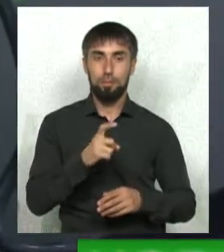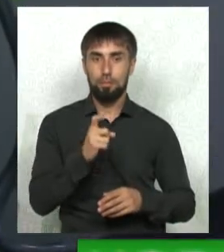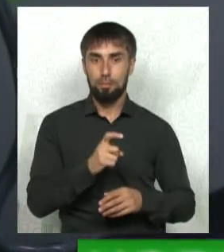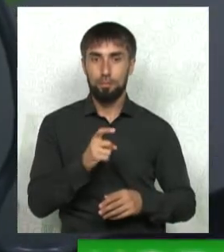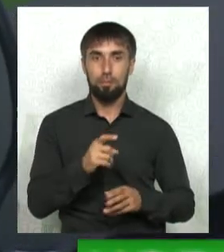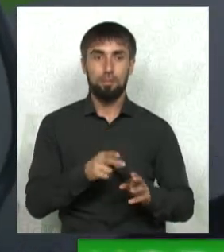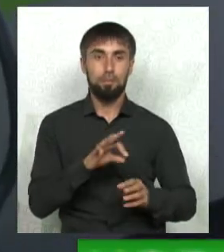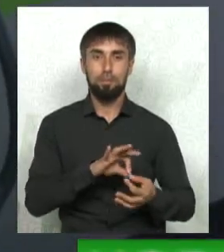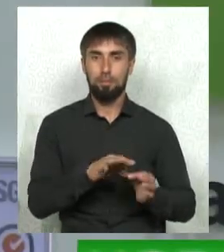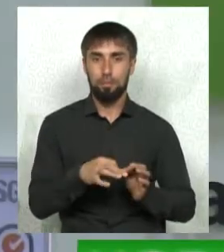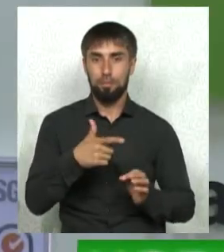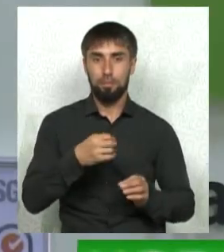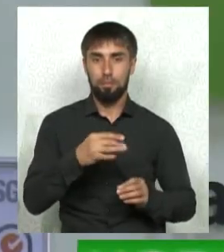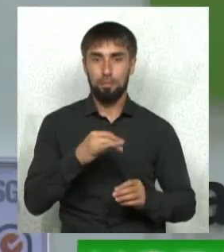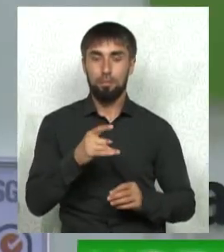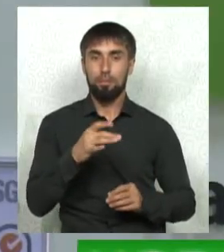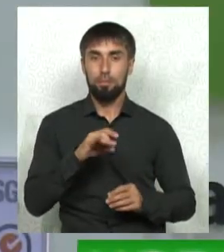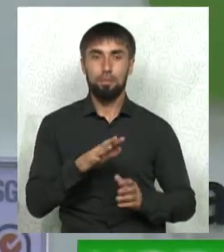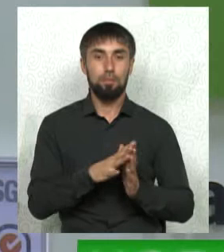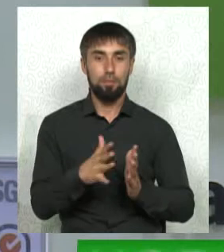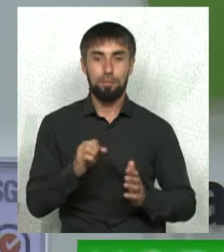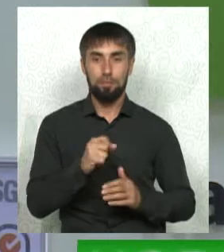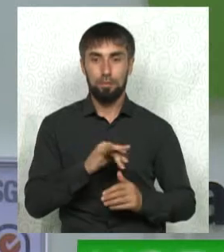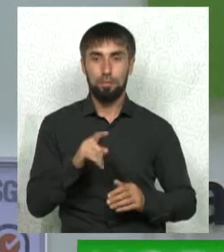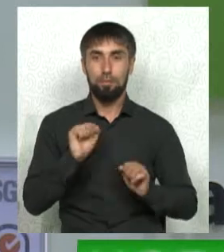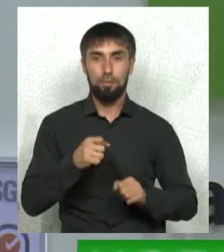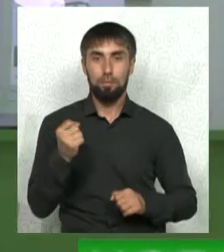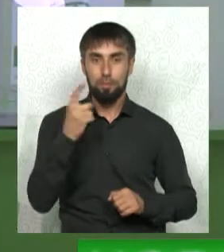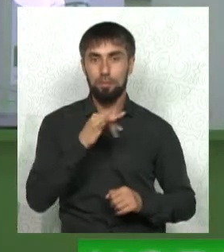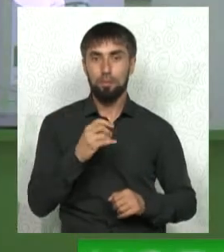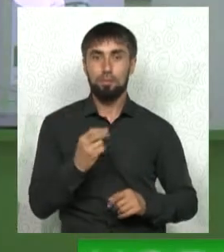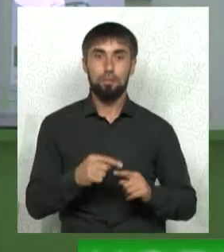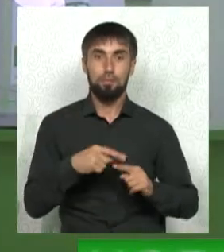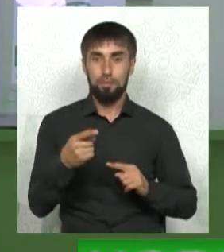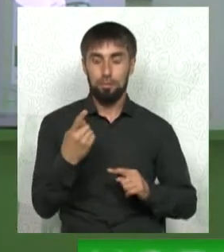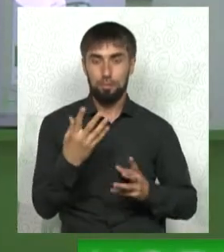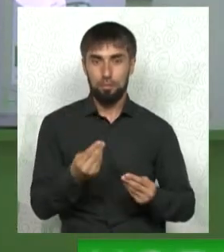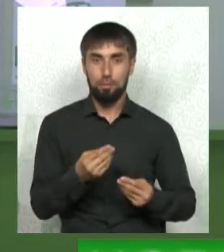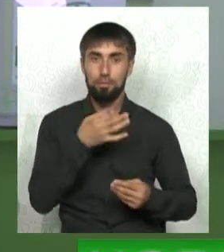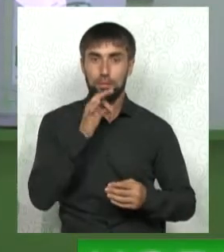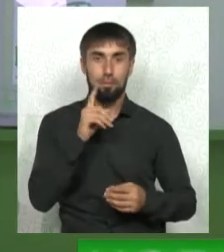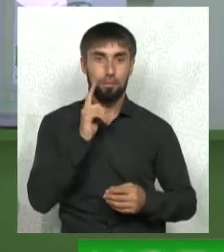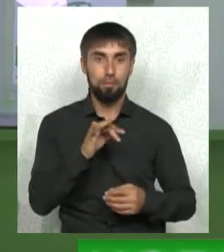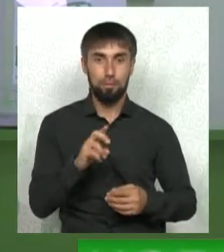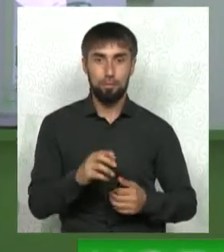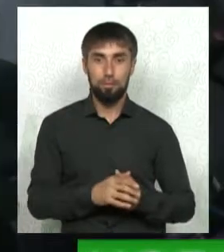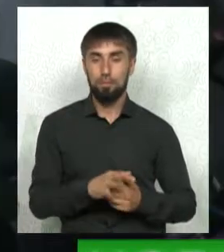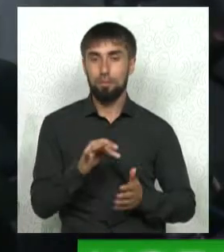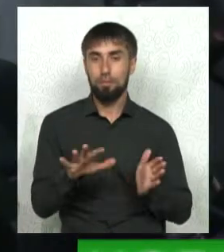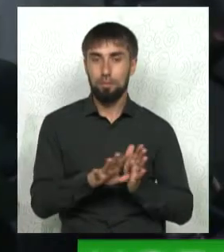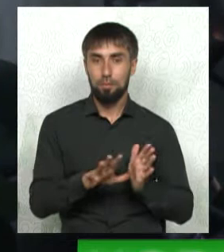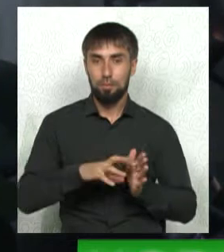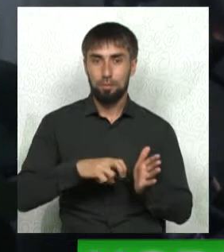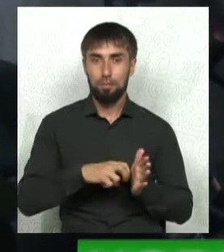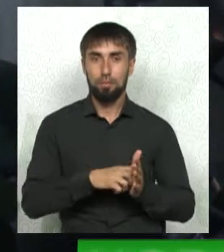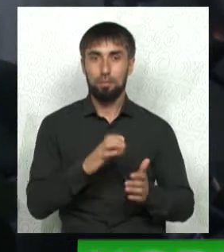до сложных генетических. Результаты большинства анализов можно узнать уже на следующий день. Любым удобным способом. По электронной